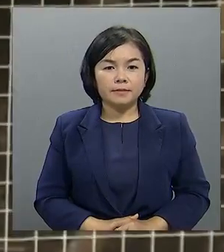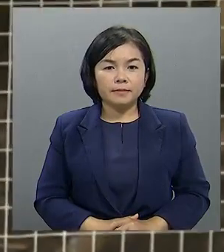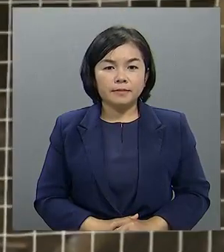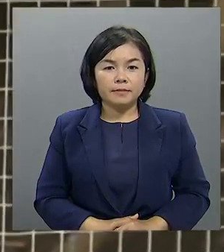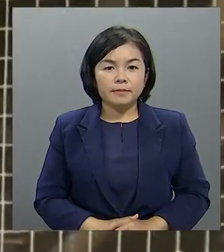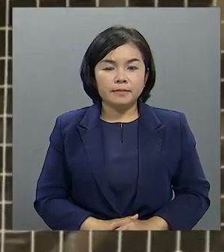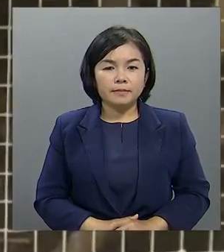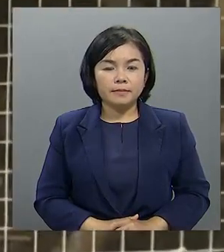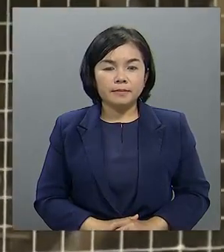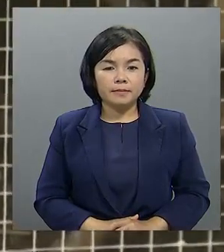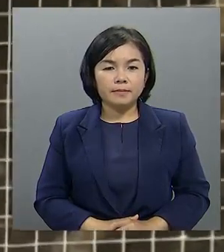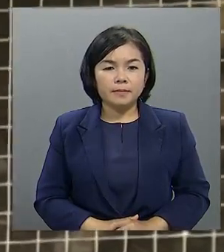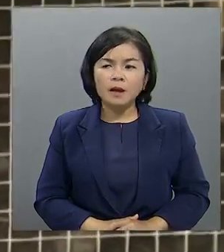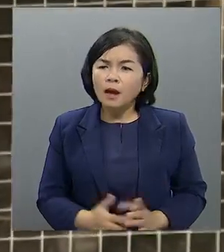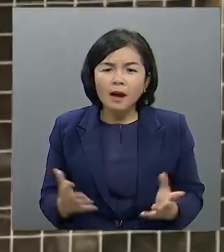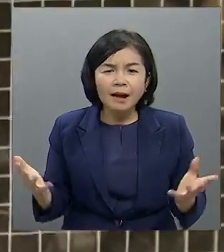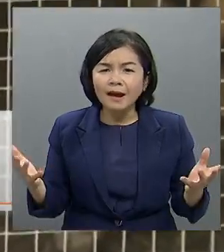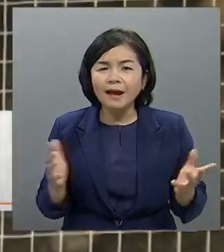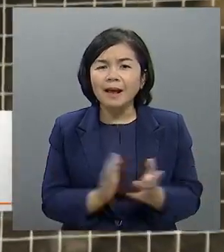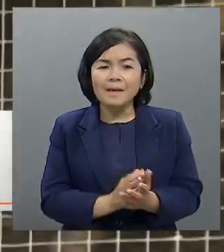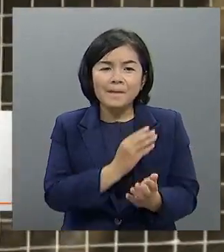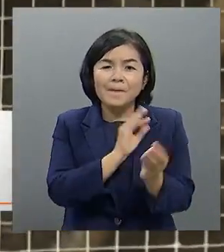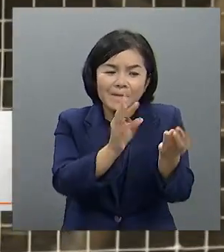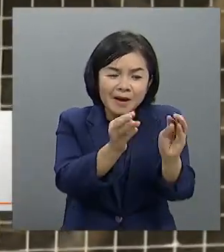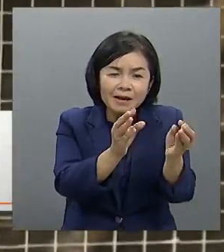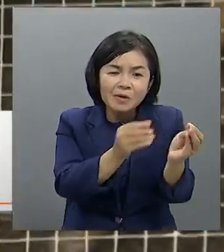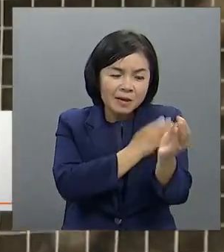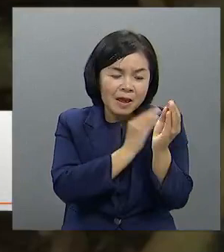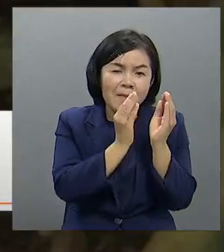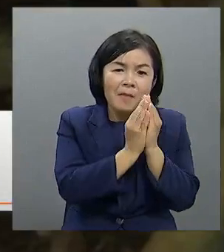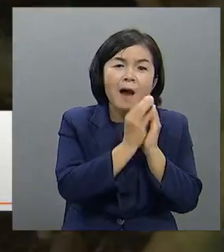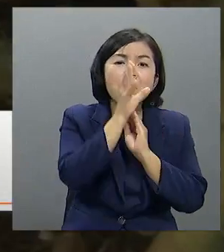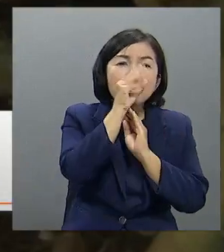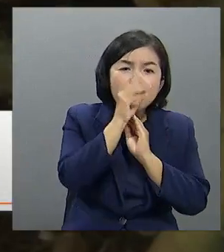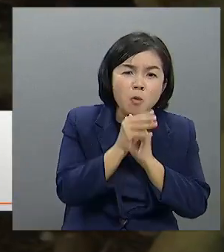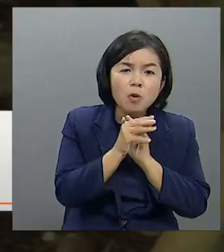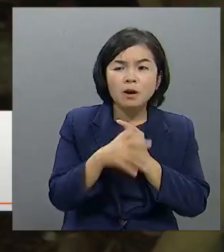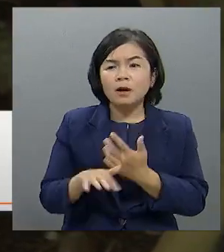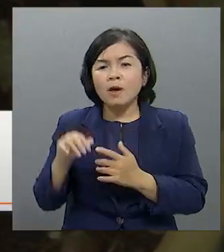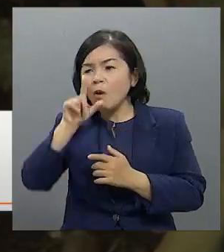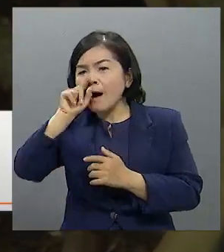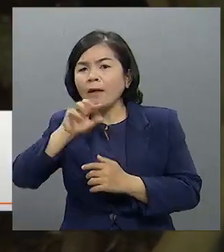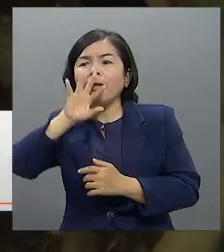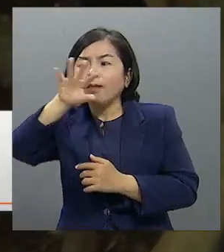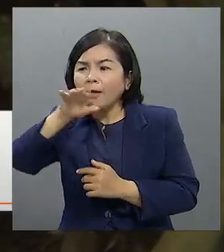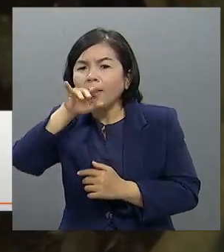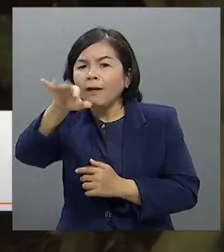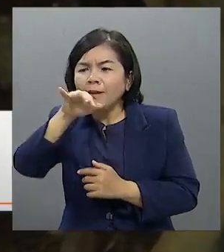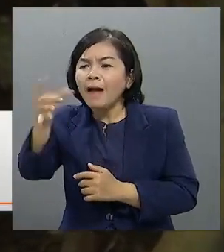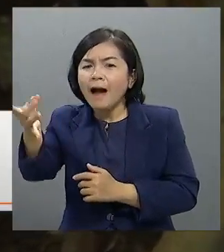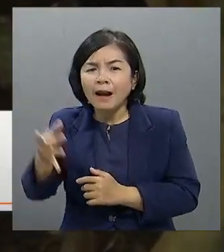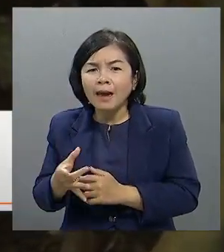เดี๋ยวจังหวะเมื่อสักครู่นี้คืออะไรอ่ะคือแบบเพื่อนเหยียบเท้าอย่างนี้หรอ แต่ว่าใจกำลังสงบอยู่ไงน้องป้